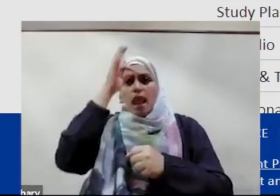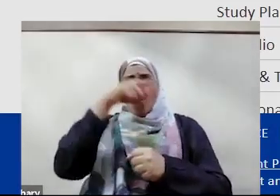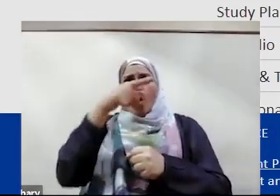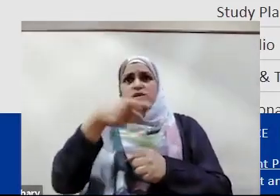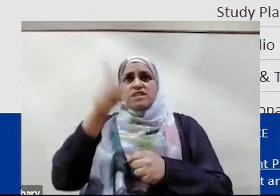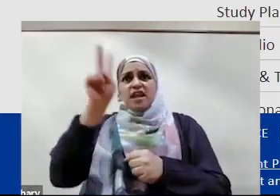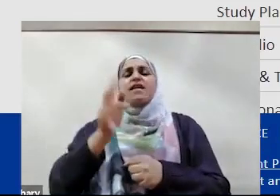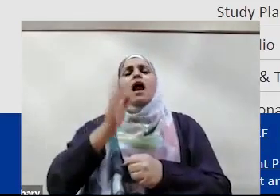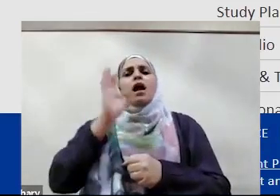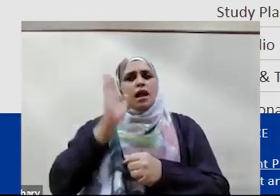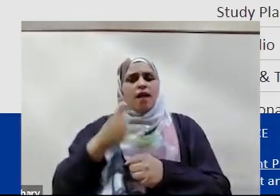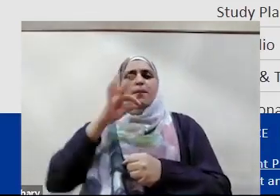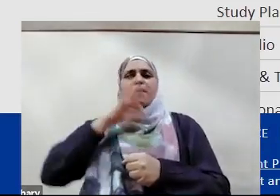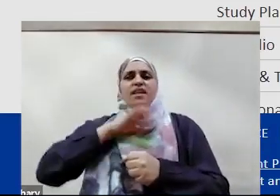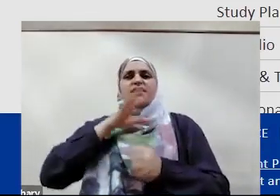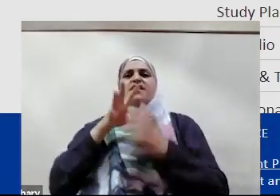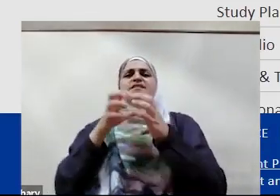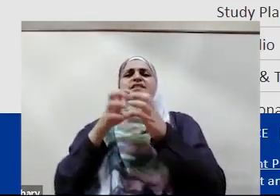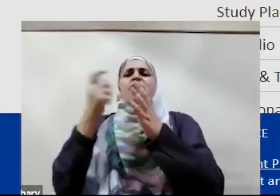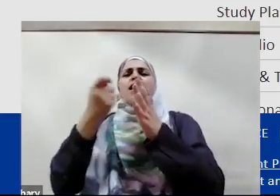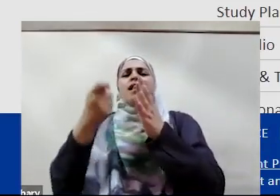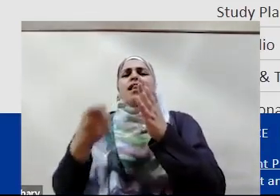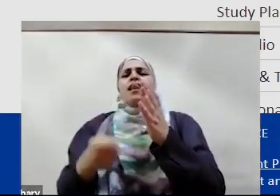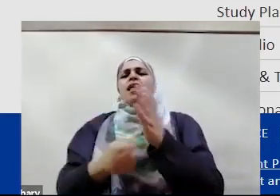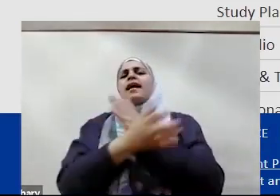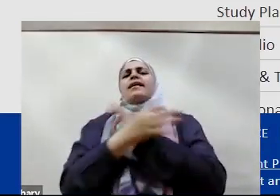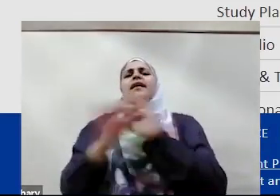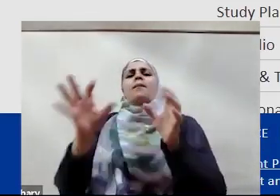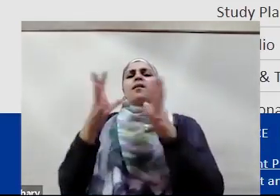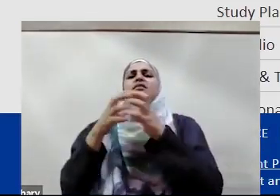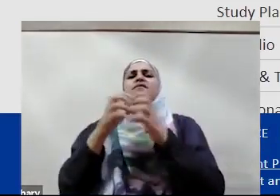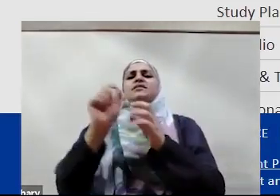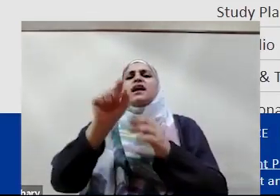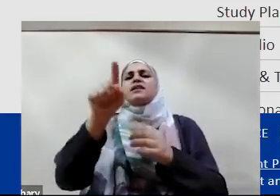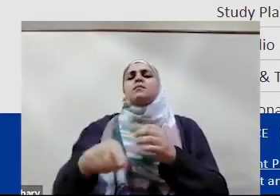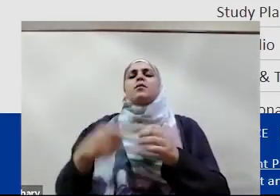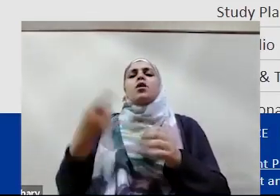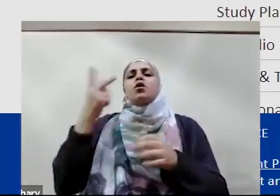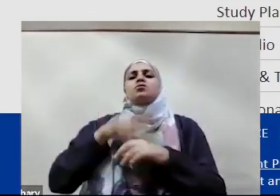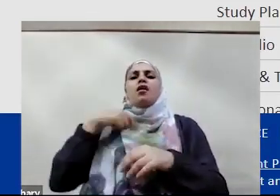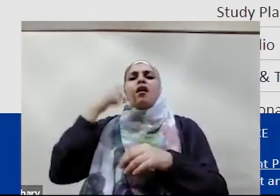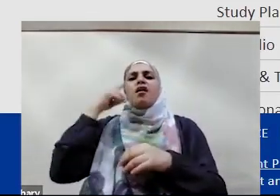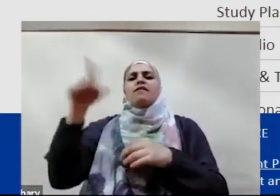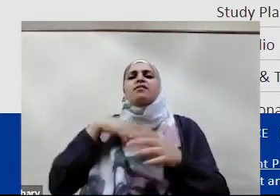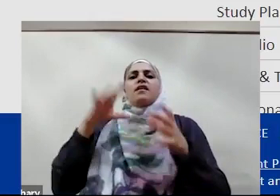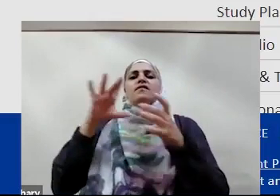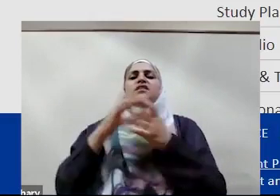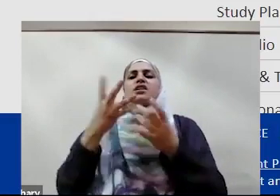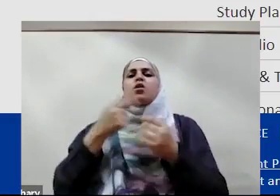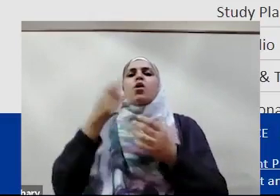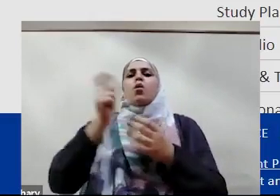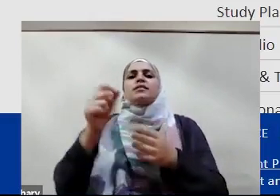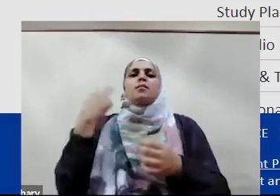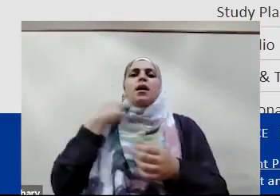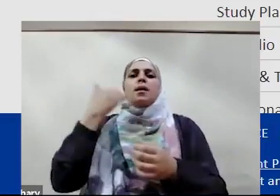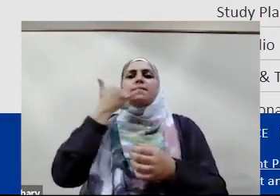بكتب علاقتي بيه، بكتب كل التفاصيل، بكتب رقم التليفون، وبكتب الإيميل